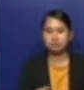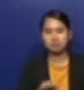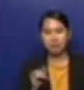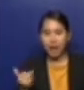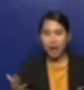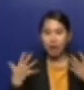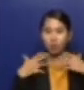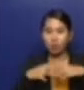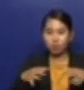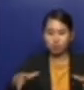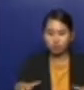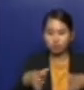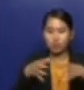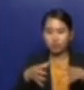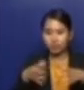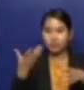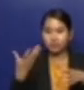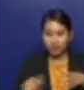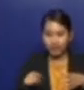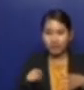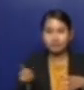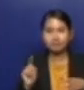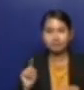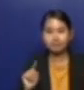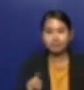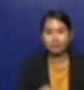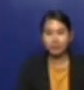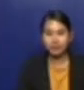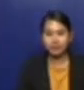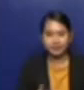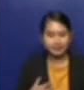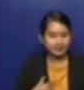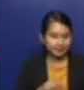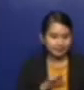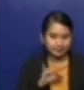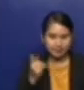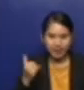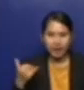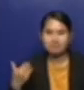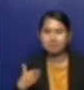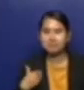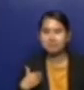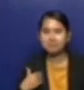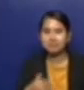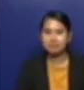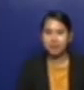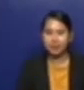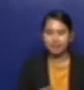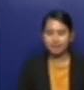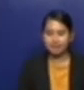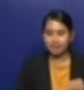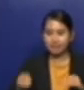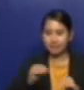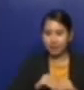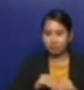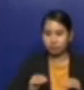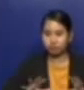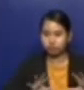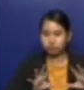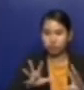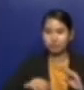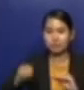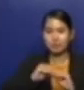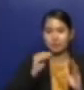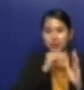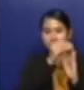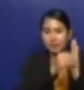นั้นแล้วมีท่าทีจะบานปลายไปในหลายๆจังหวัดแล้วคนที่กำลังจะ